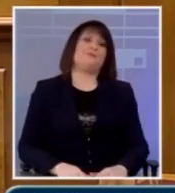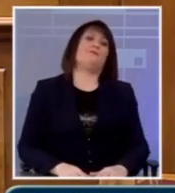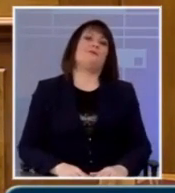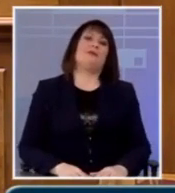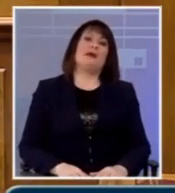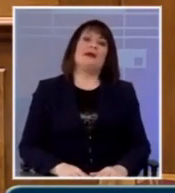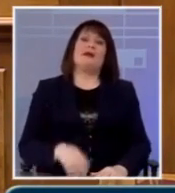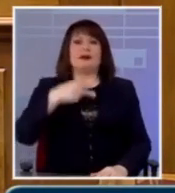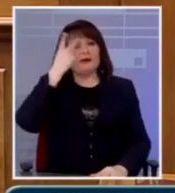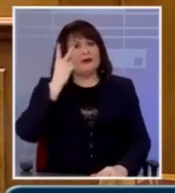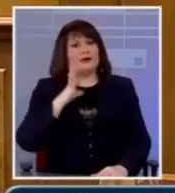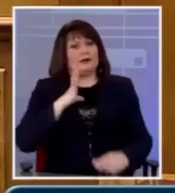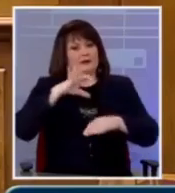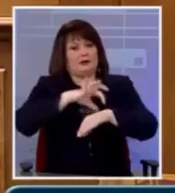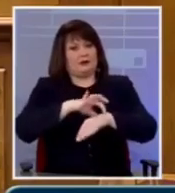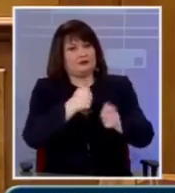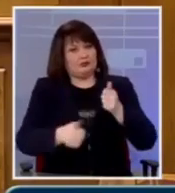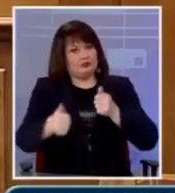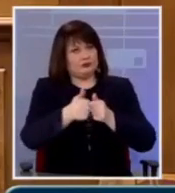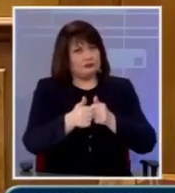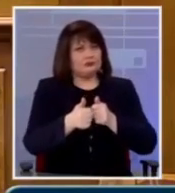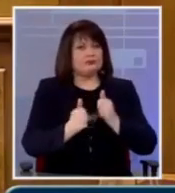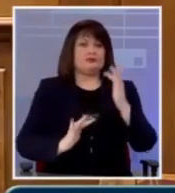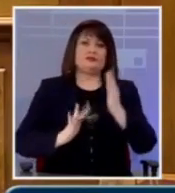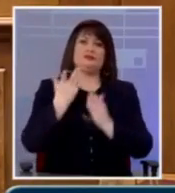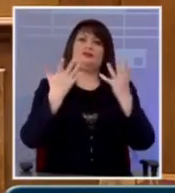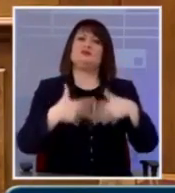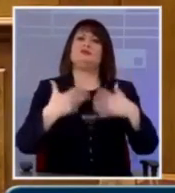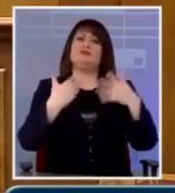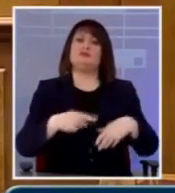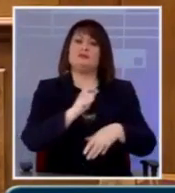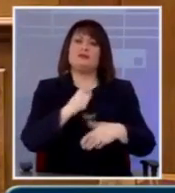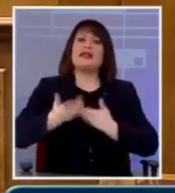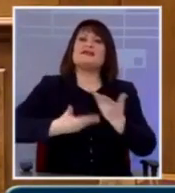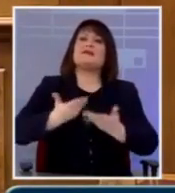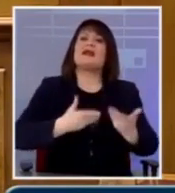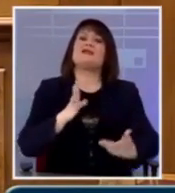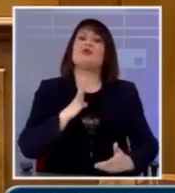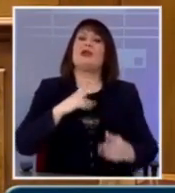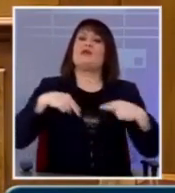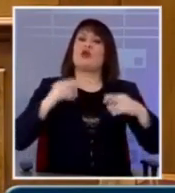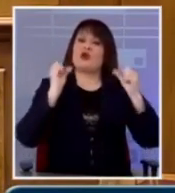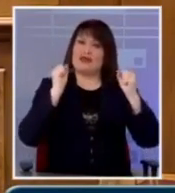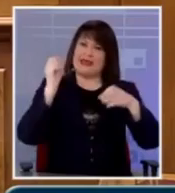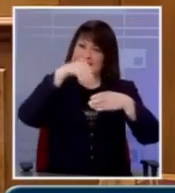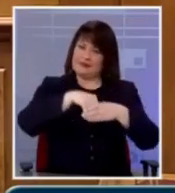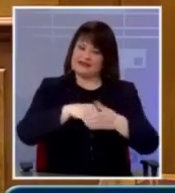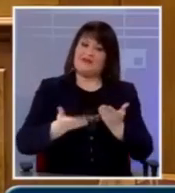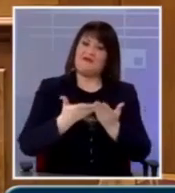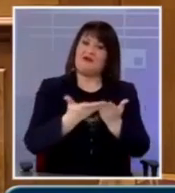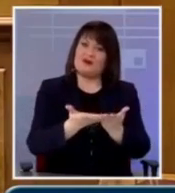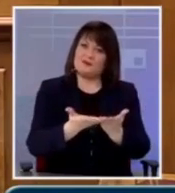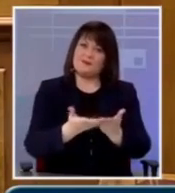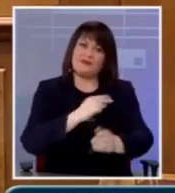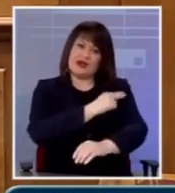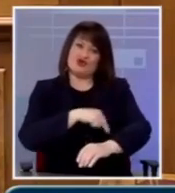προστασία των δικαιωμάτων των ασθενών, αναβαθμίζουμε τη λειτουργία του Γραφείου Εξυπηρέτησης του Πολίτη του Υπουργείου Υγείας και των αντίστοιχων γραφείων